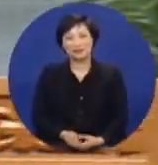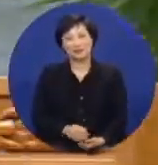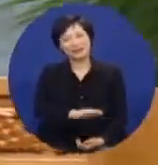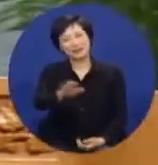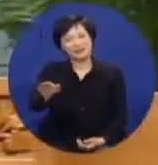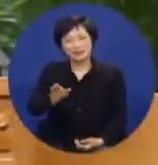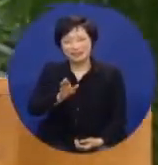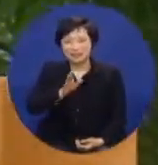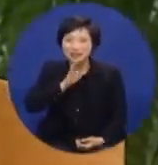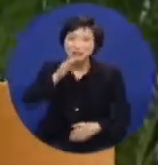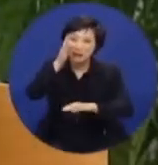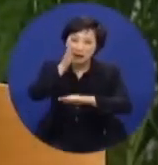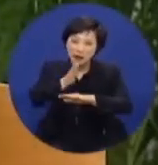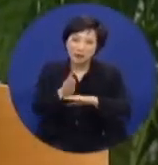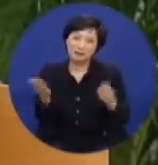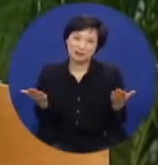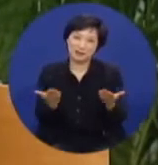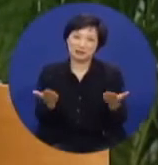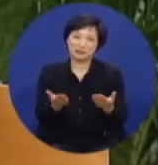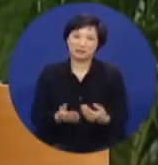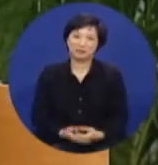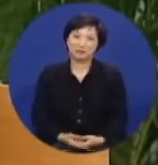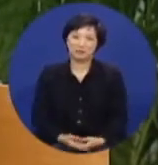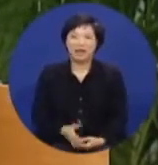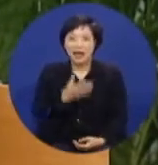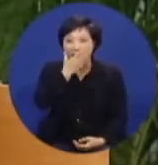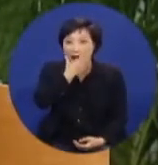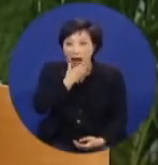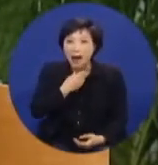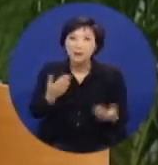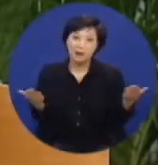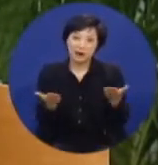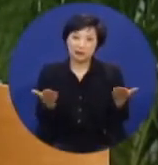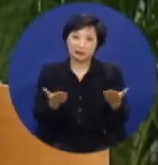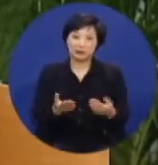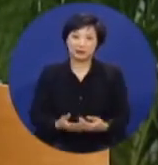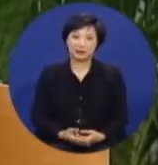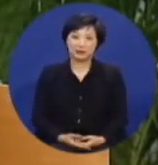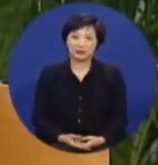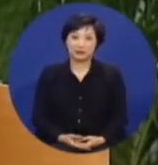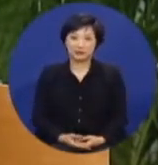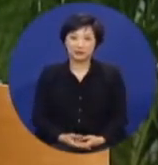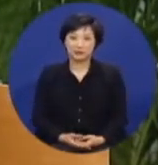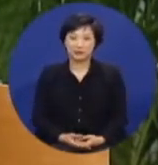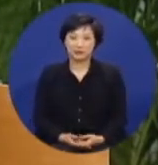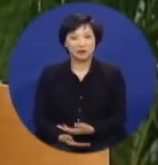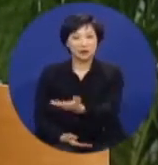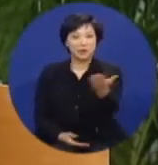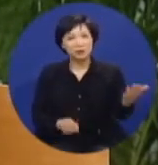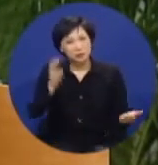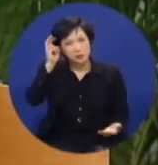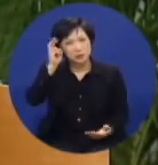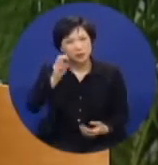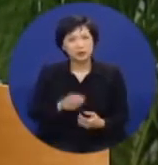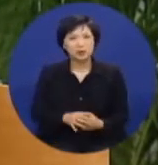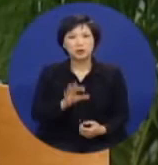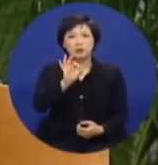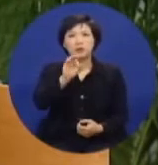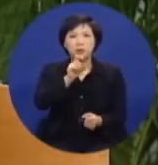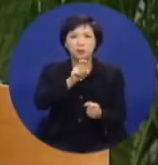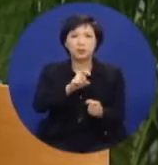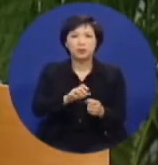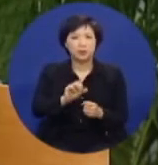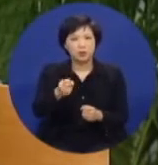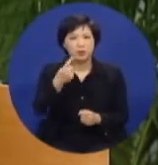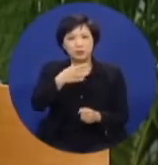감 사 항 물로 행복한 것입니다 에 여유도 없이 돈 때 미 불행한 사람이